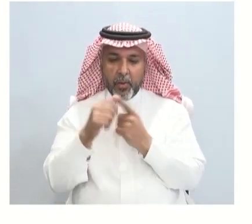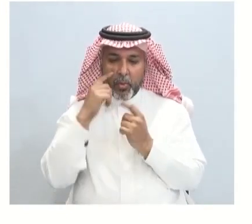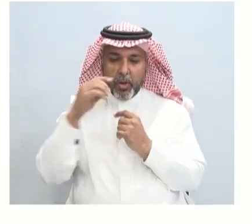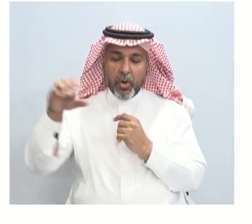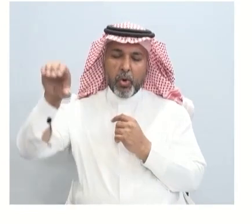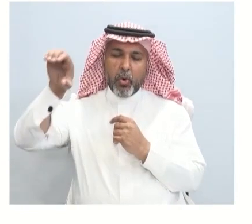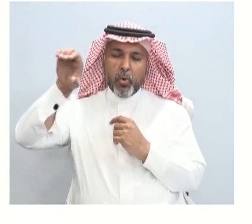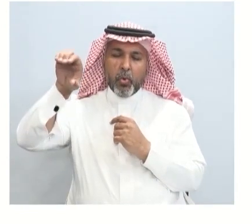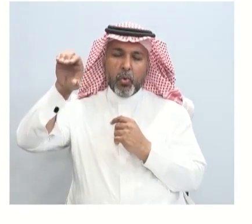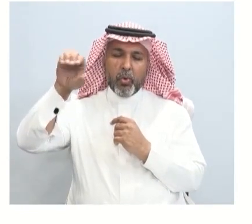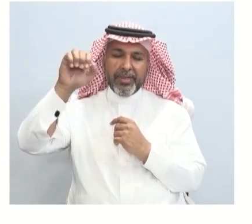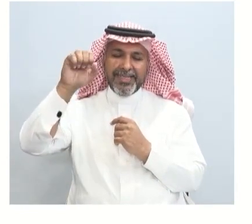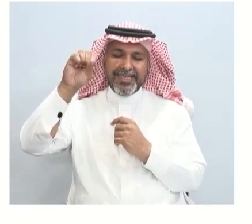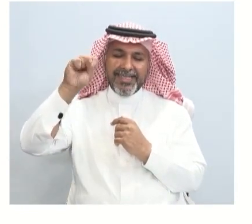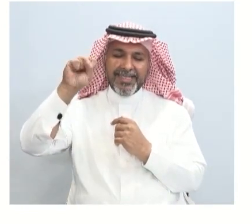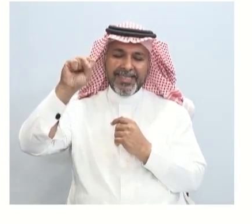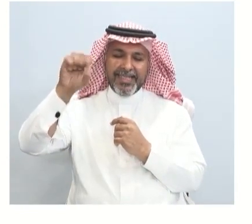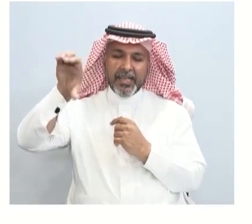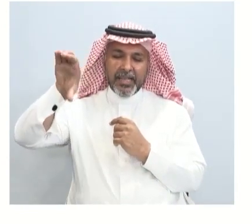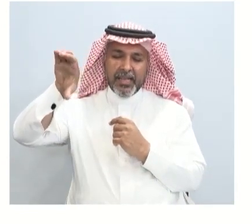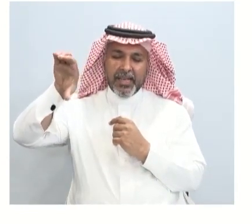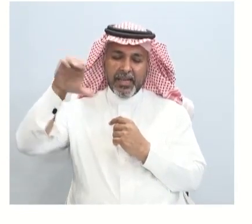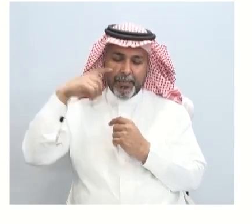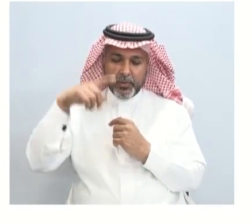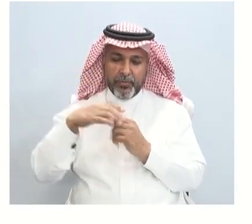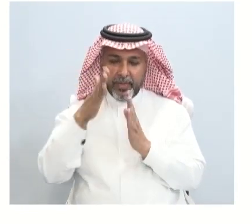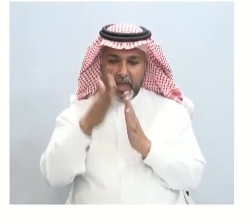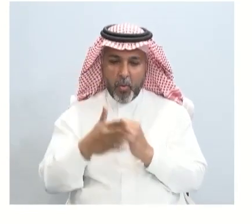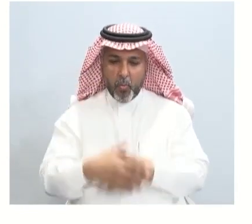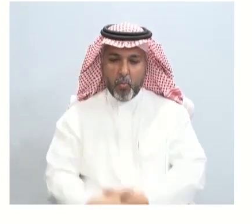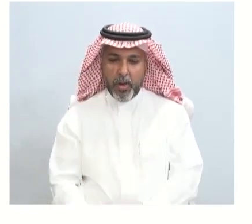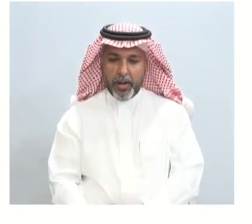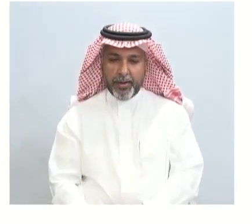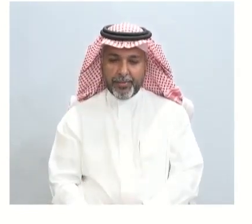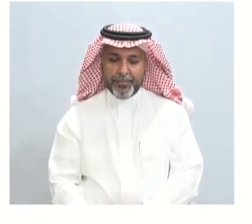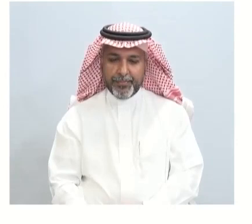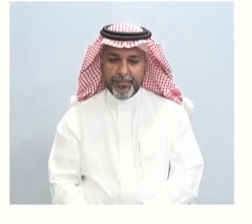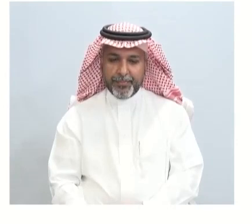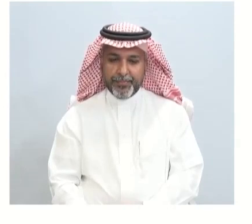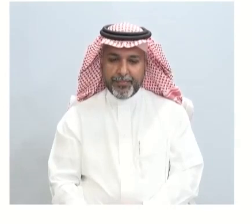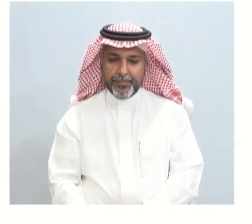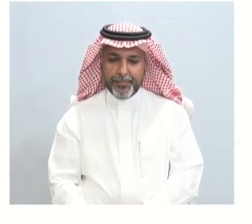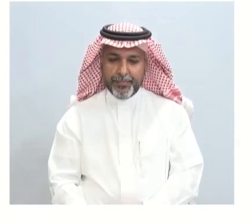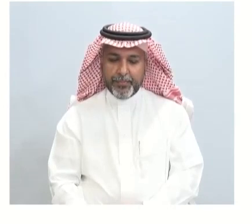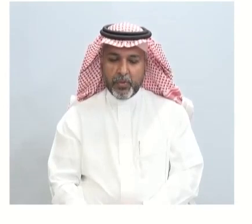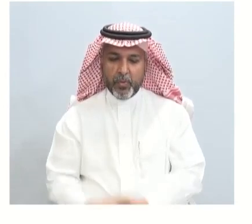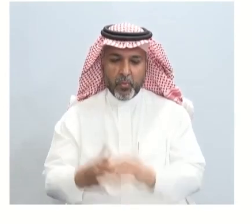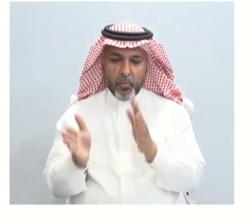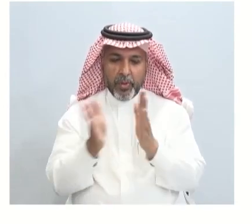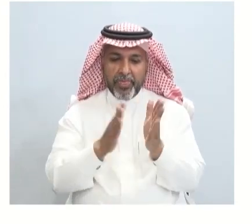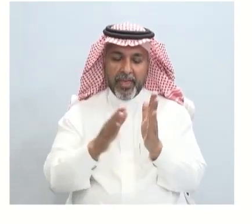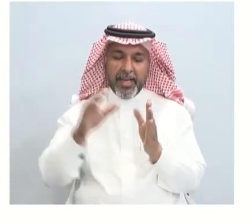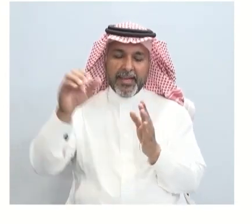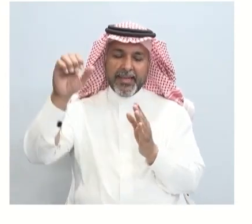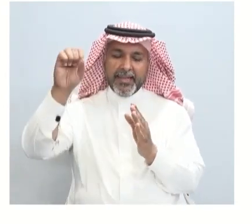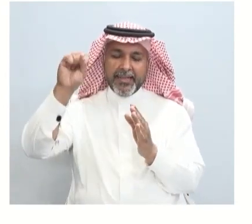دوال قاطع التمام والقاطع وظل التمام طبعا قاطع التمام اللي هو الكوسيك والقاطع اللي هو السيك وظل